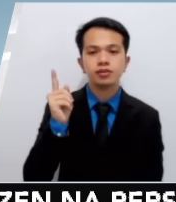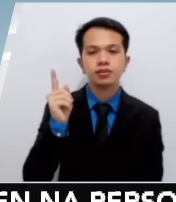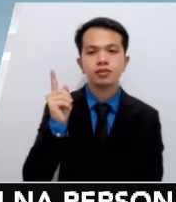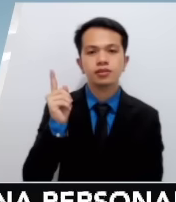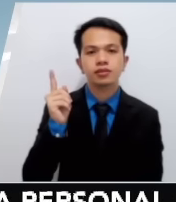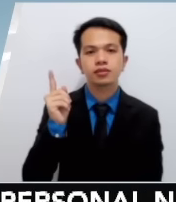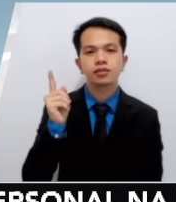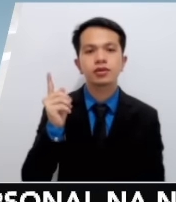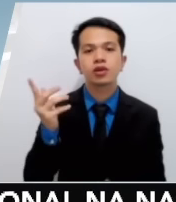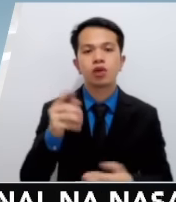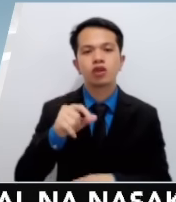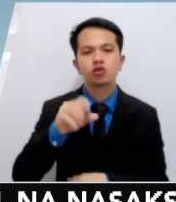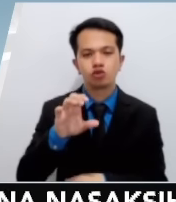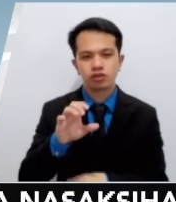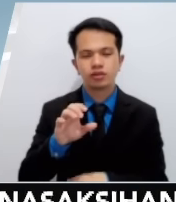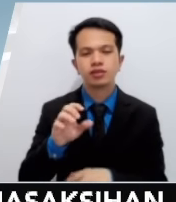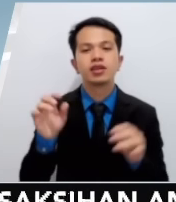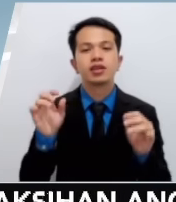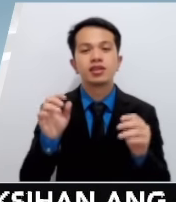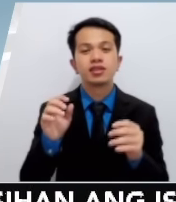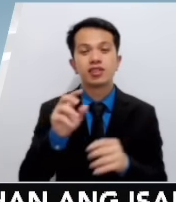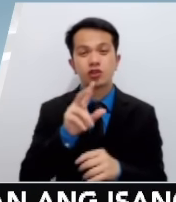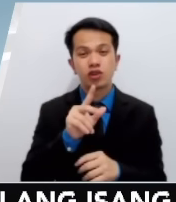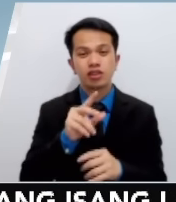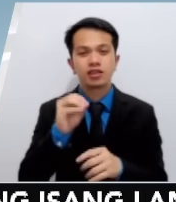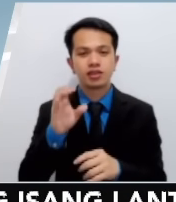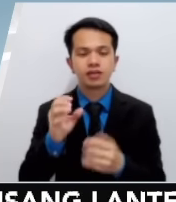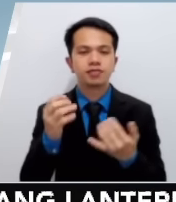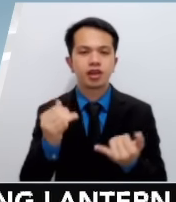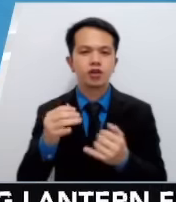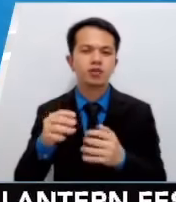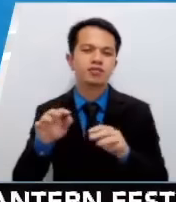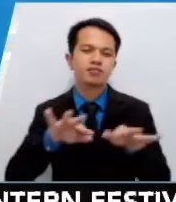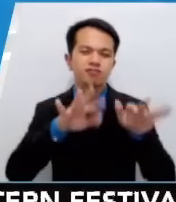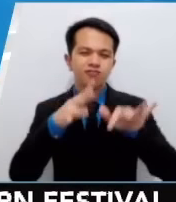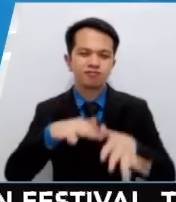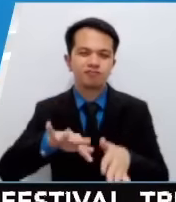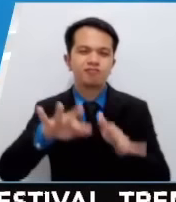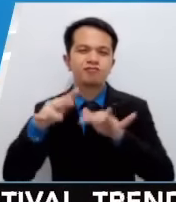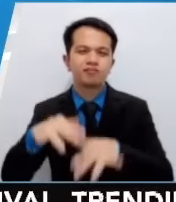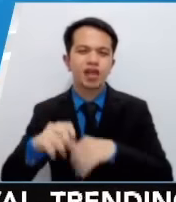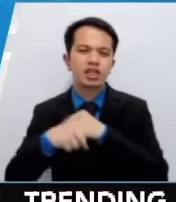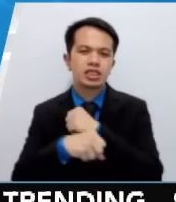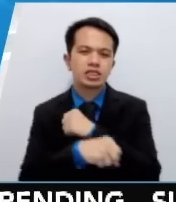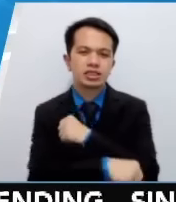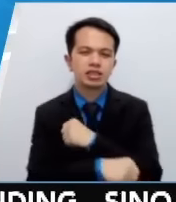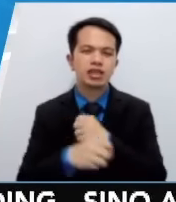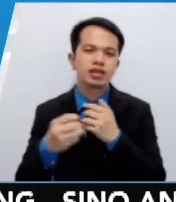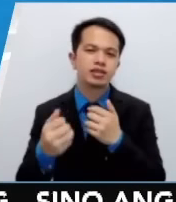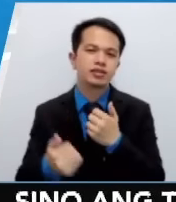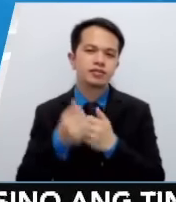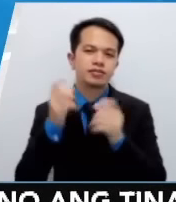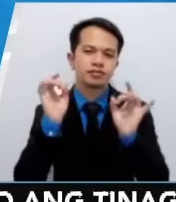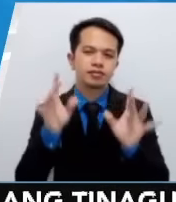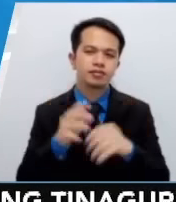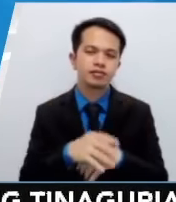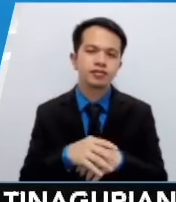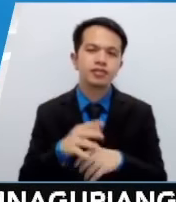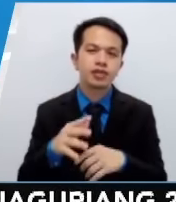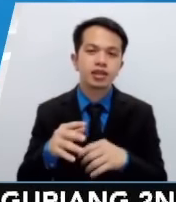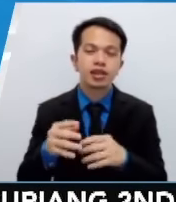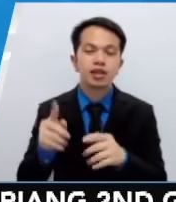Quezon City. Dahil din po sa amihan, maalon pa rin at delikado sa mga maliliit na sasakyang pandagat ang pumalaot sa